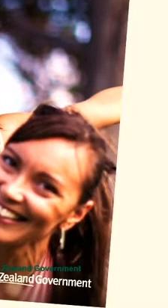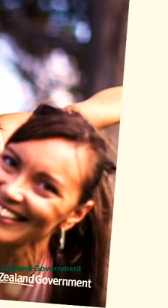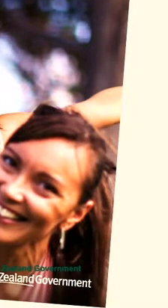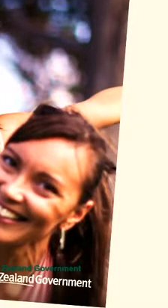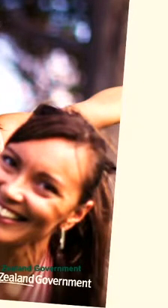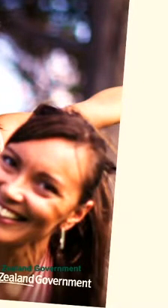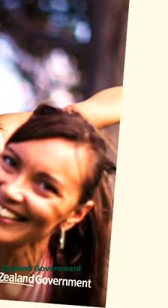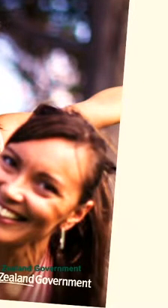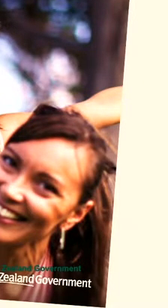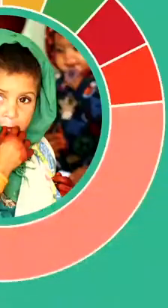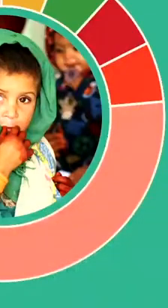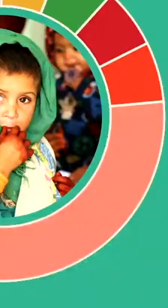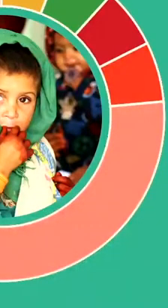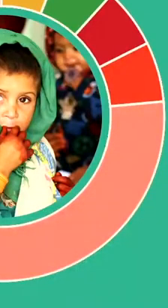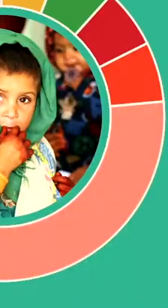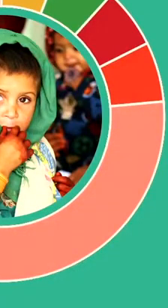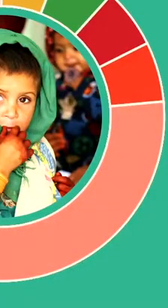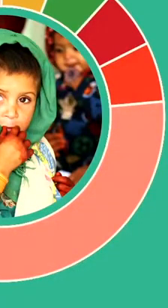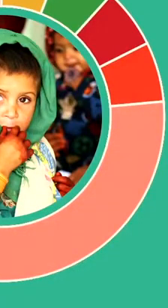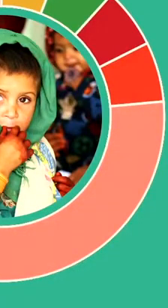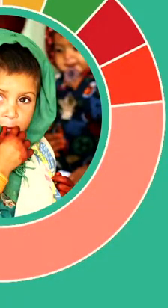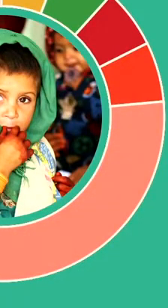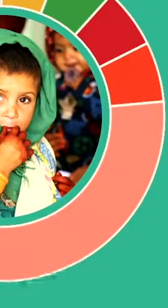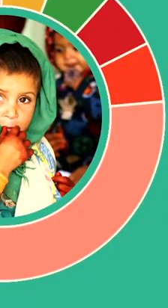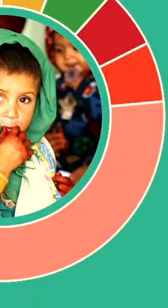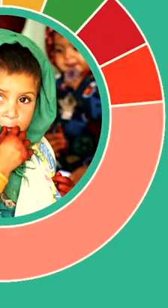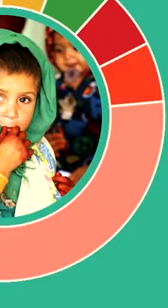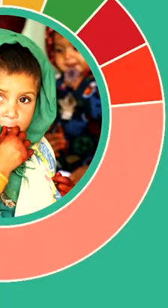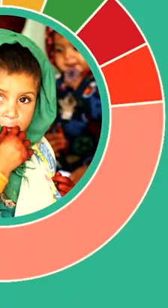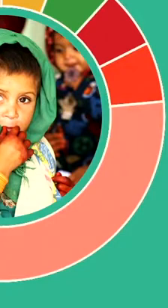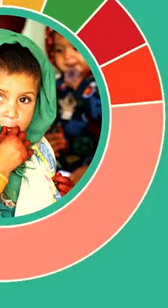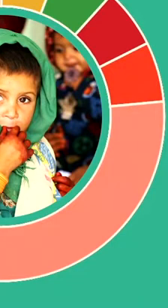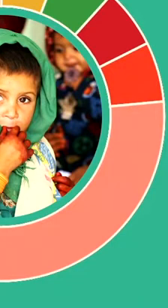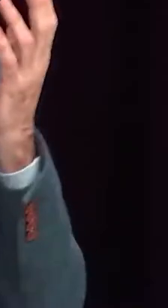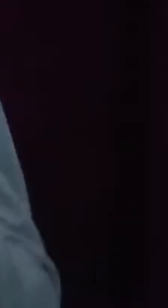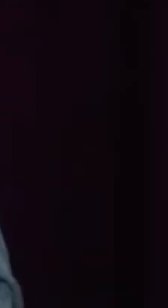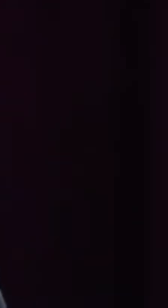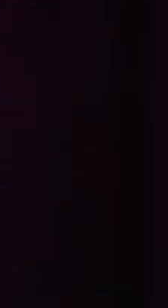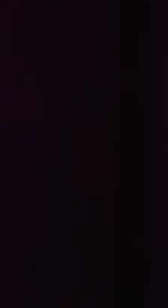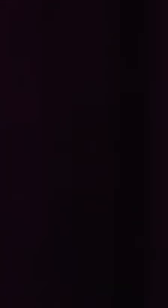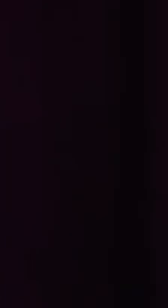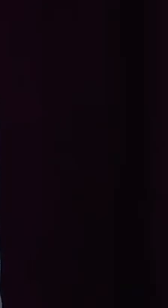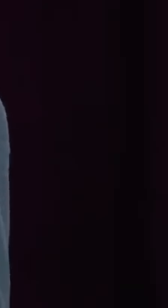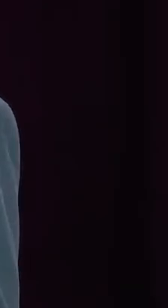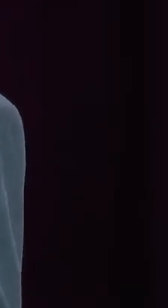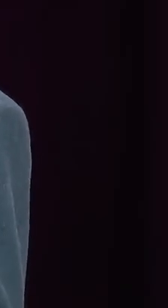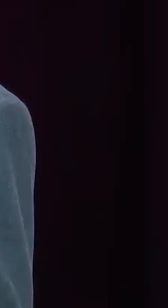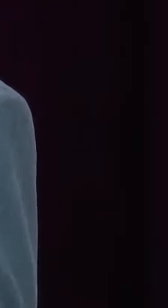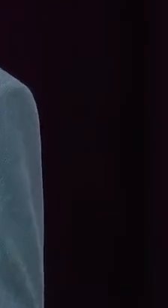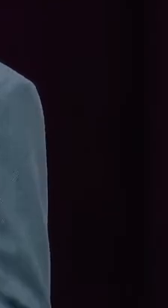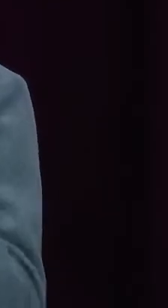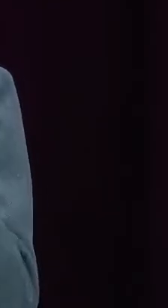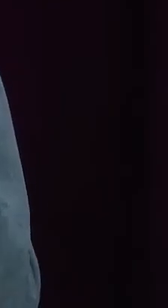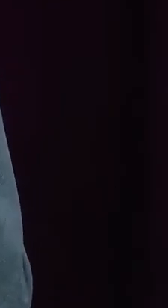deras framtid. De måste vara med i det här. Så till slut vill vi alltså säga, om vi översätter det här till en svensk